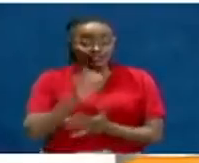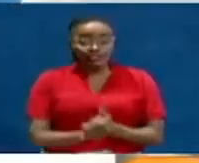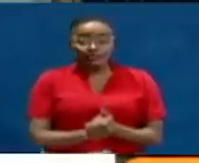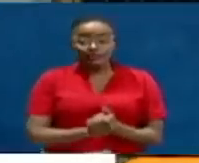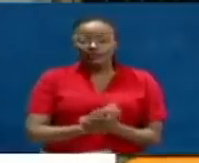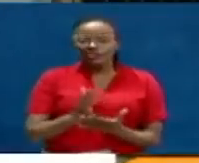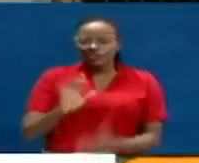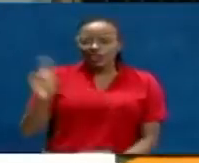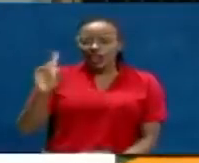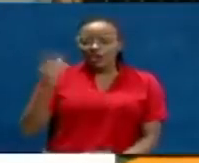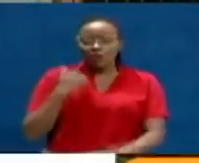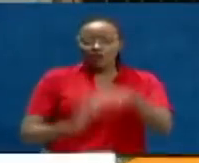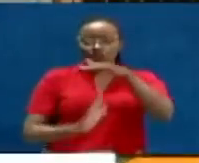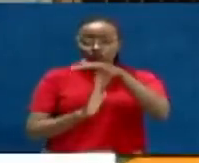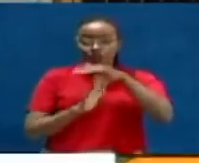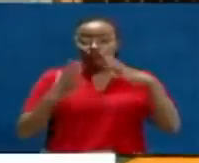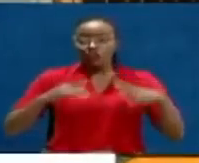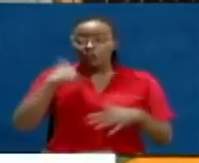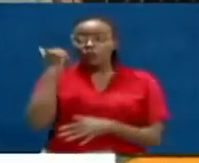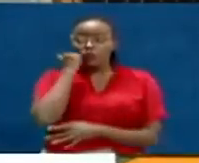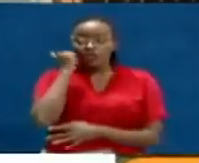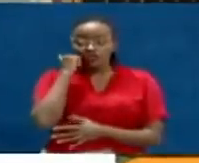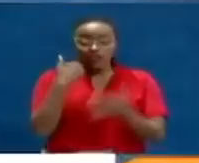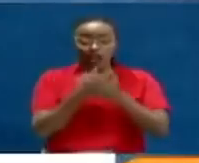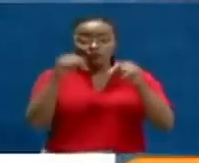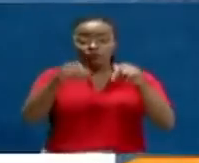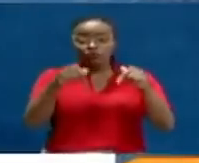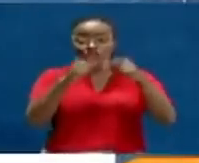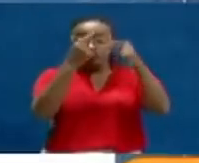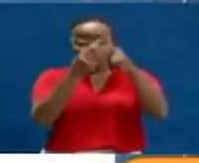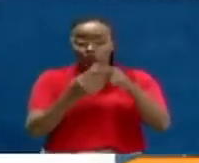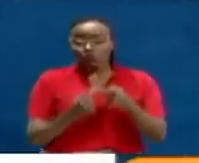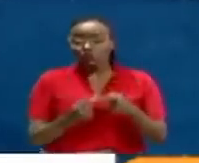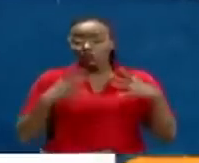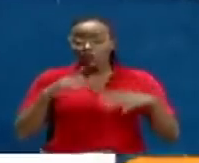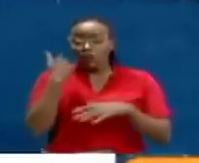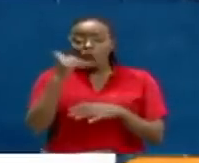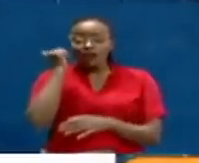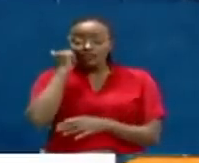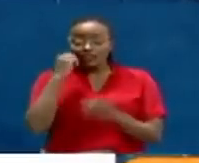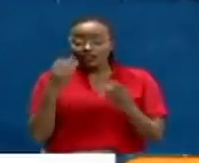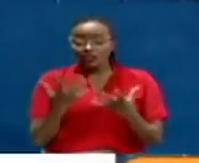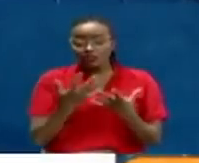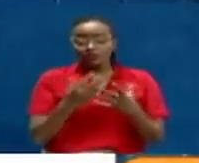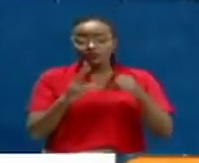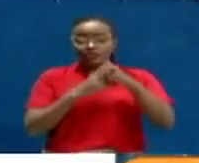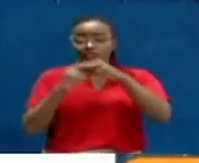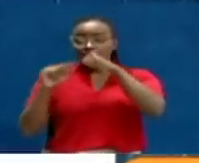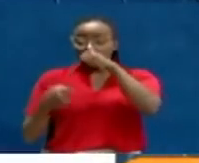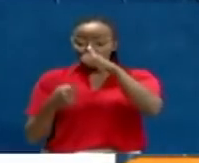Jiji la Nairobi lingali linaongoza kwa maambukizi. Kufikia leo jumla ya watu walioambukizwa imefika